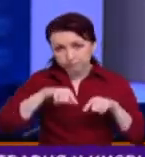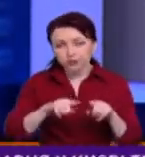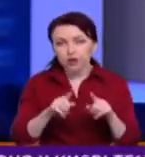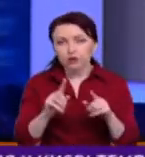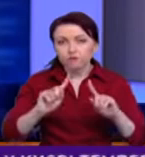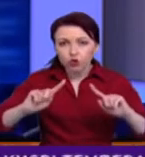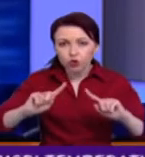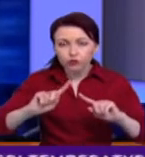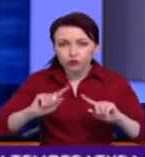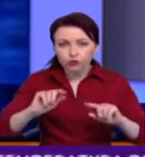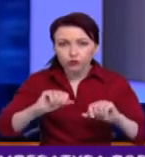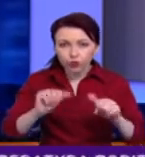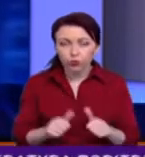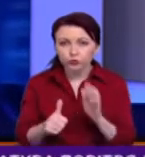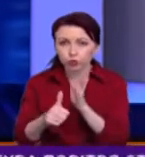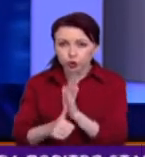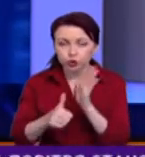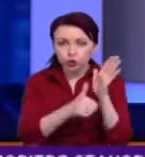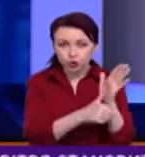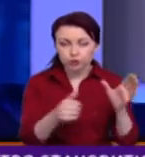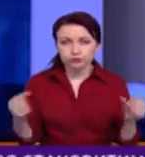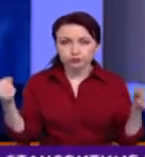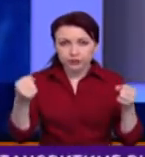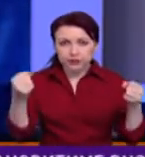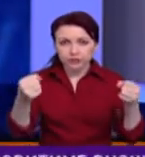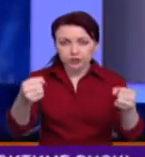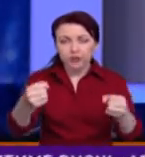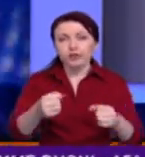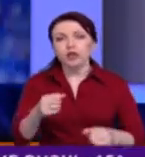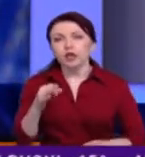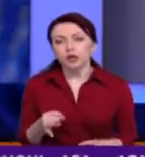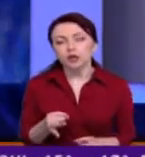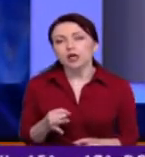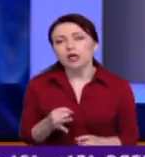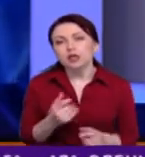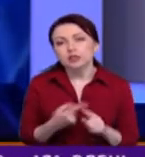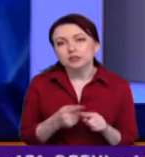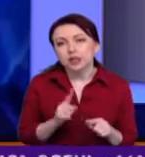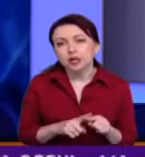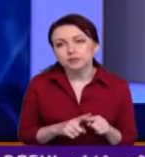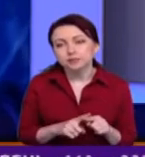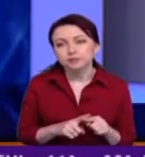6 представників, які призначаються. Тобто ми розуміємо, що це...